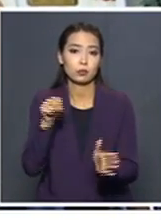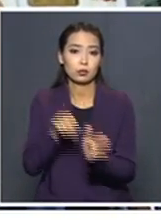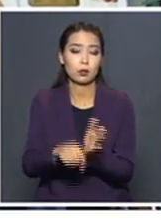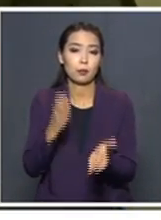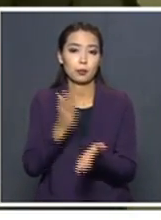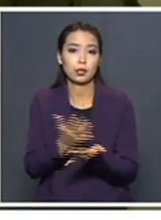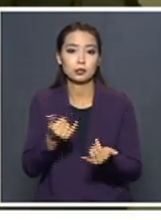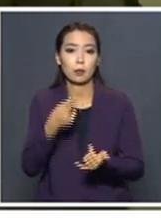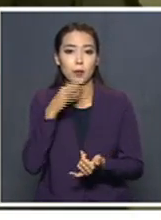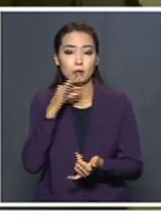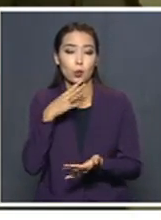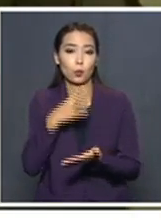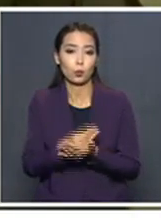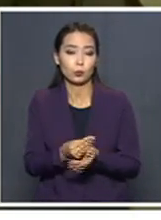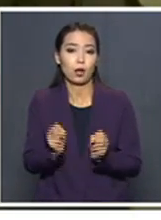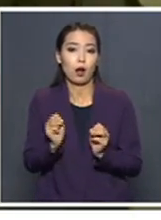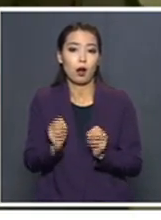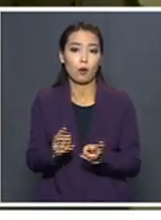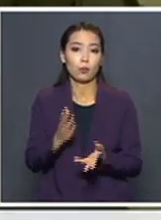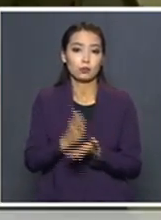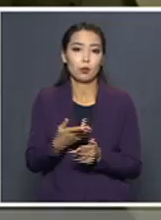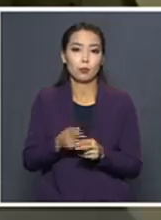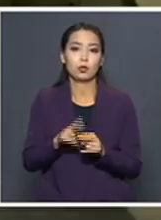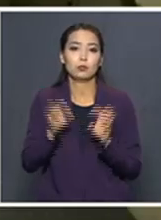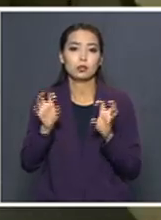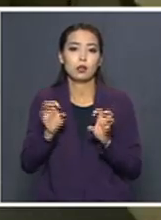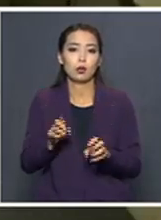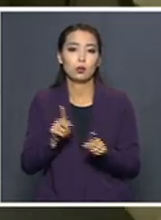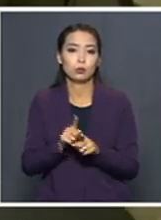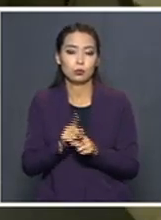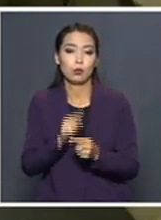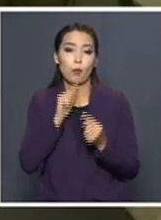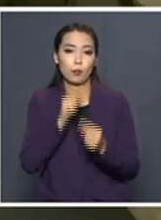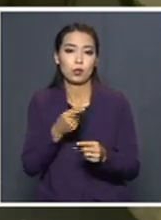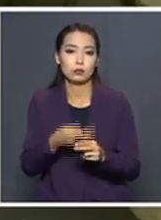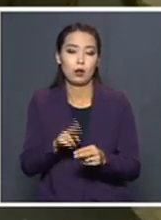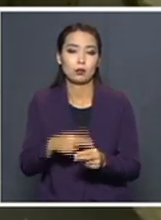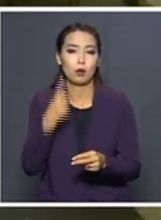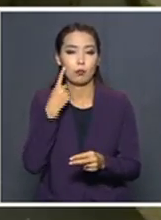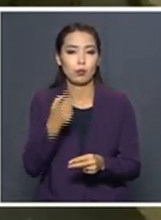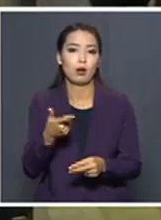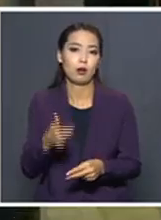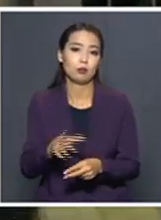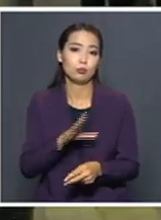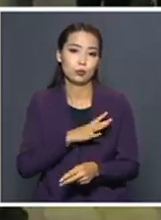Бірақ полицейлер өздеріне қауіп төнгендіктен заңға сәйкес қаруға жүгінгендерін мәлімдеп отыр.